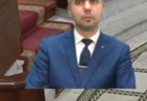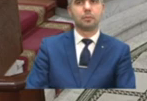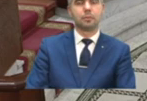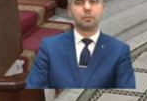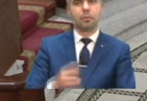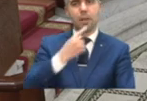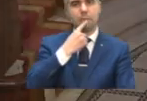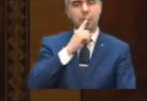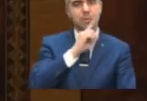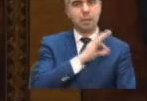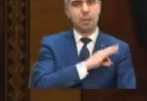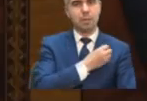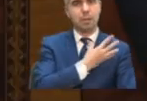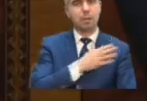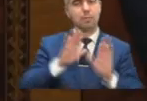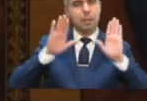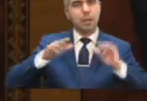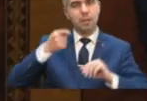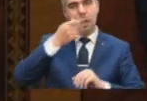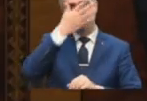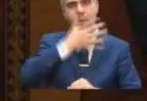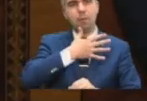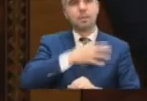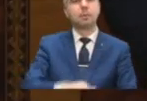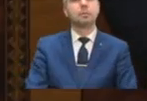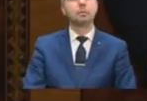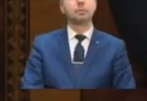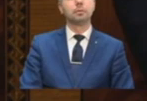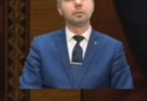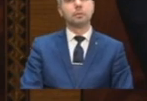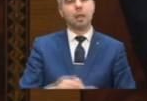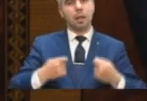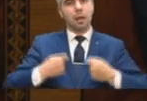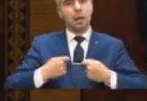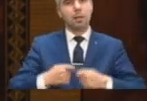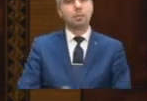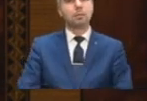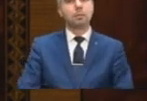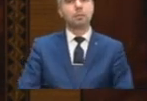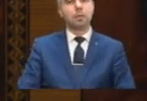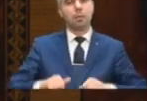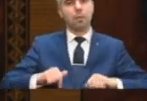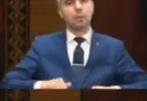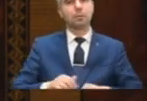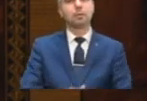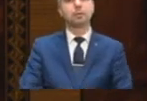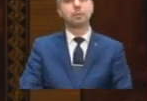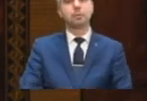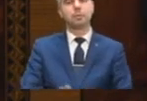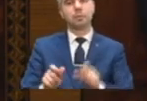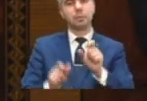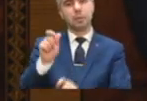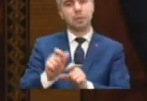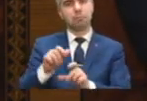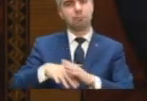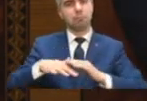بسم الله الرحمن الرحيم، والصلاة والسلام على أشرف المرسلين، سيدة الرئيسة المحترمة، سيدة الوزيرة المحترمة، إخواني